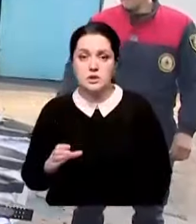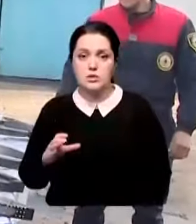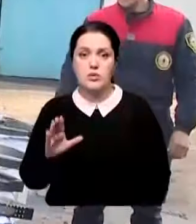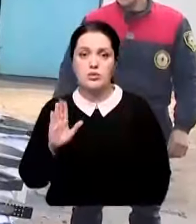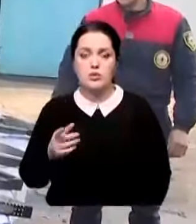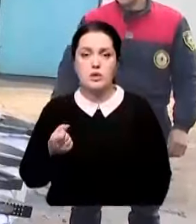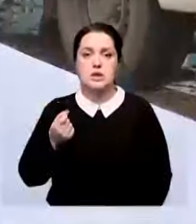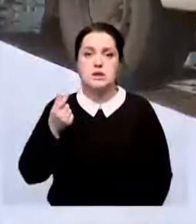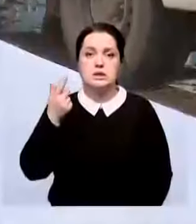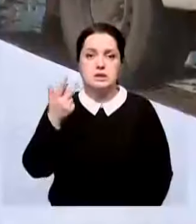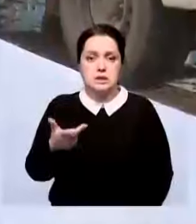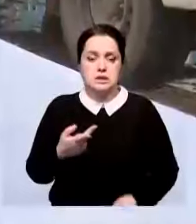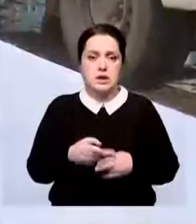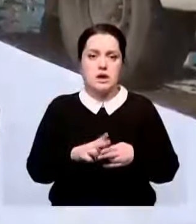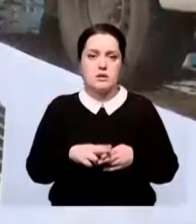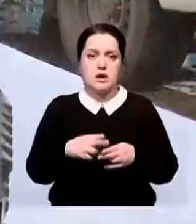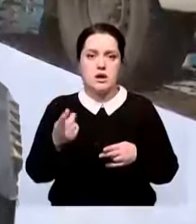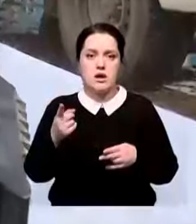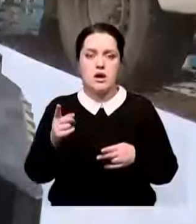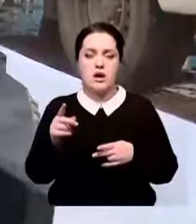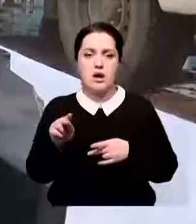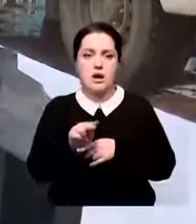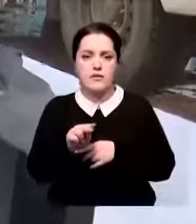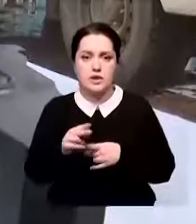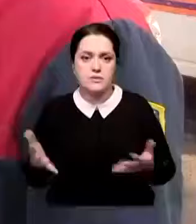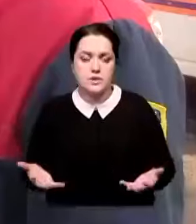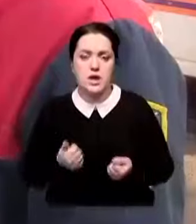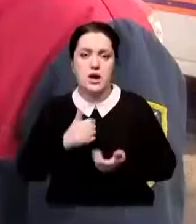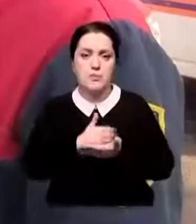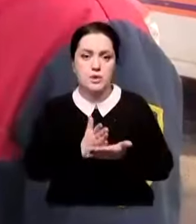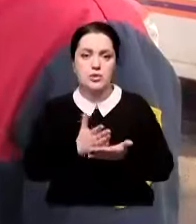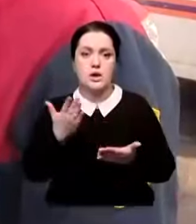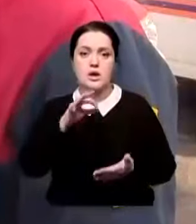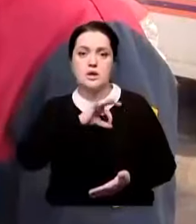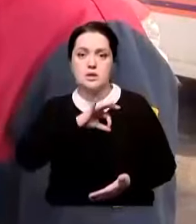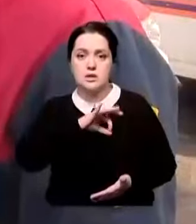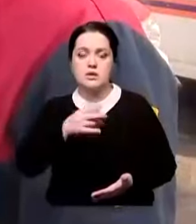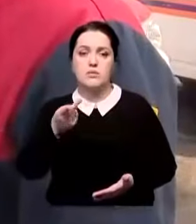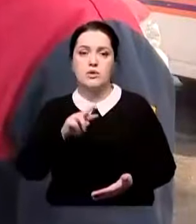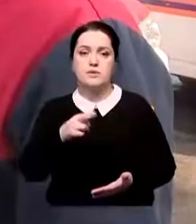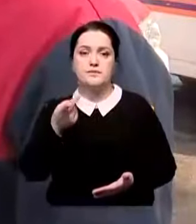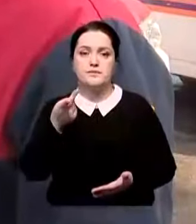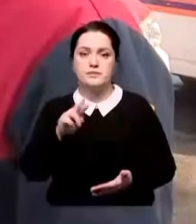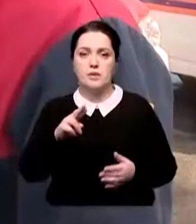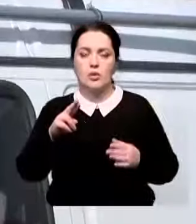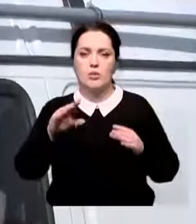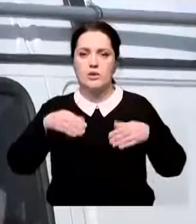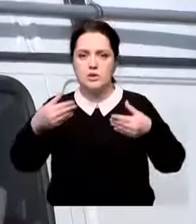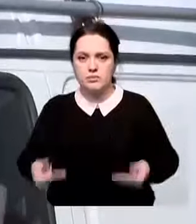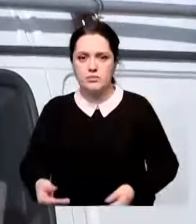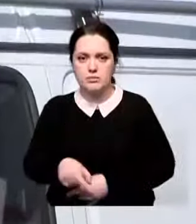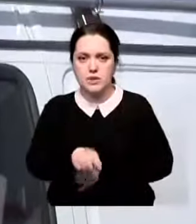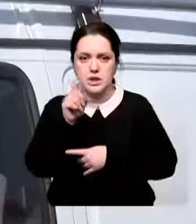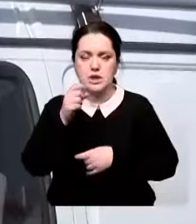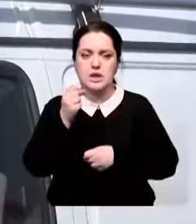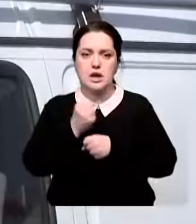сотрудникам МЧС доступно несколько типов гидравлического аварийно-спасательного оборудования. Их используют для подъема упавших